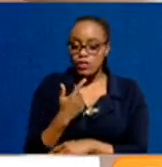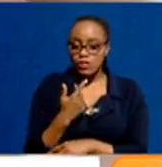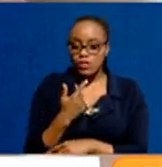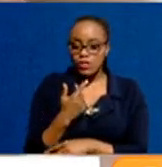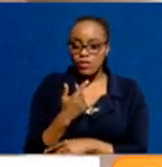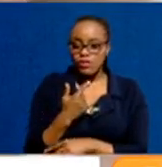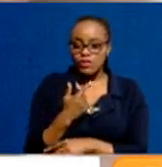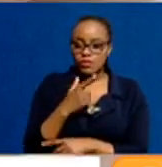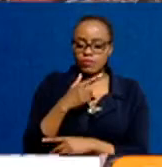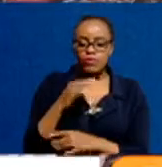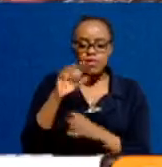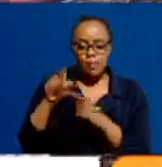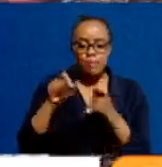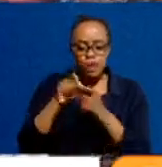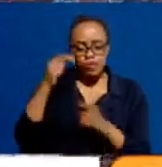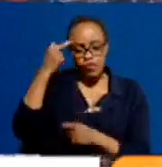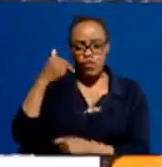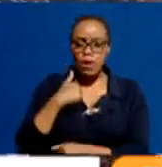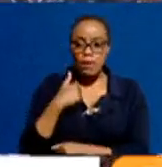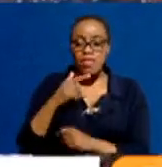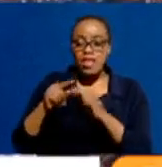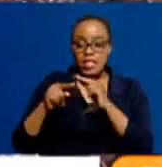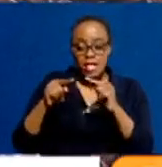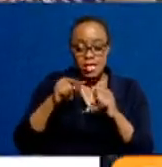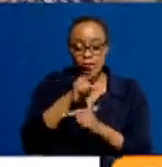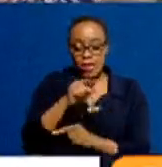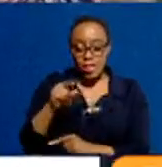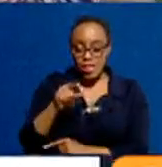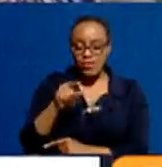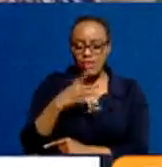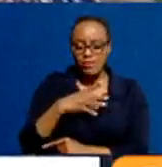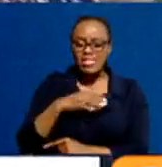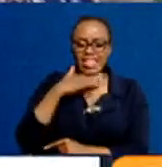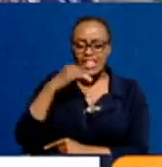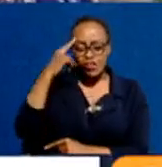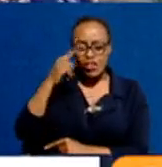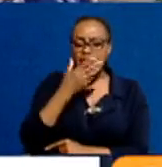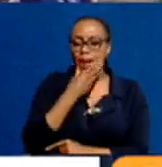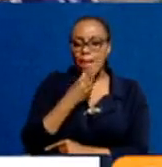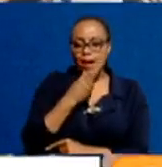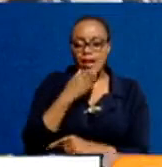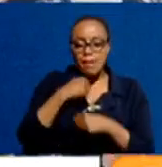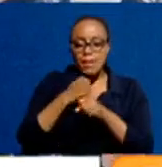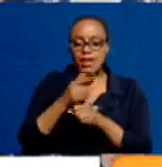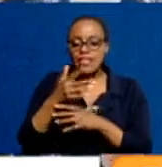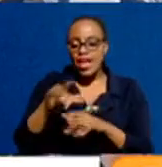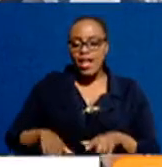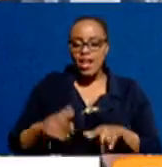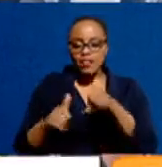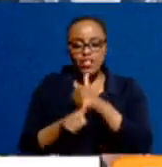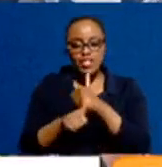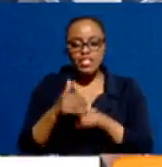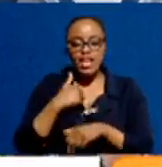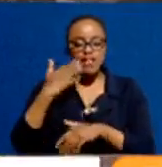he was perfect for me. Kifo chake Gitobu kimewatia maafisa wa IEBC ghadhabu, wakisema maisha yao huwa hatarini kila wakati